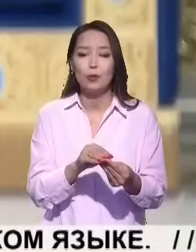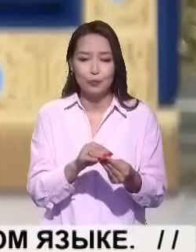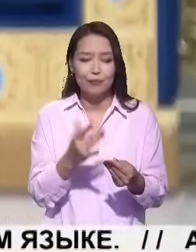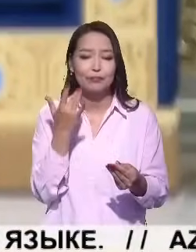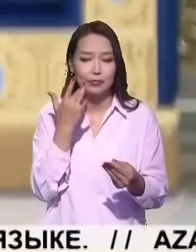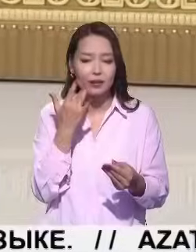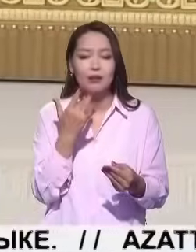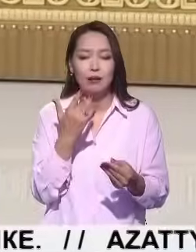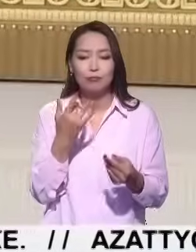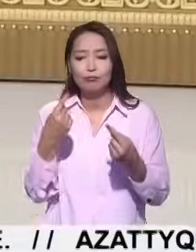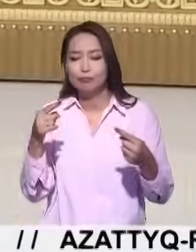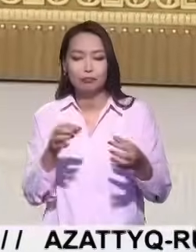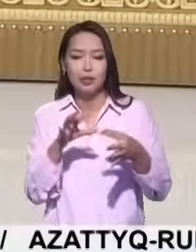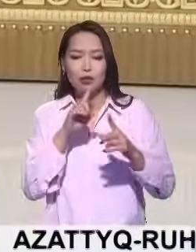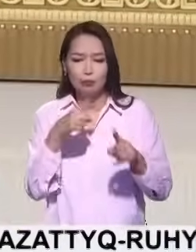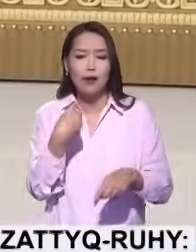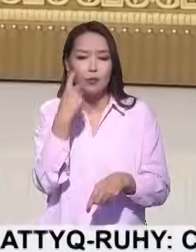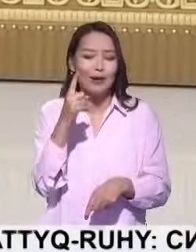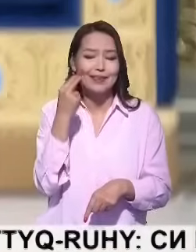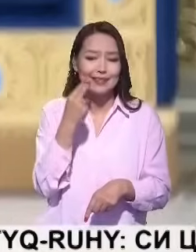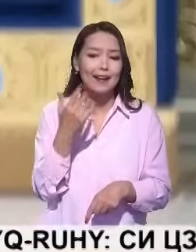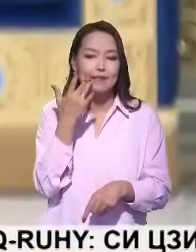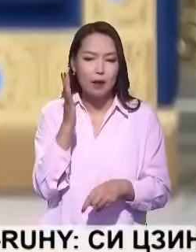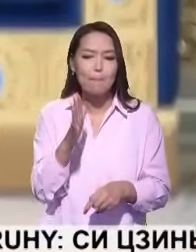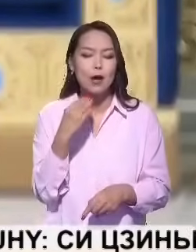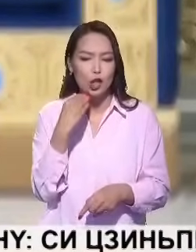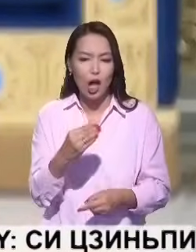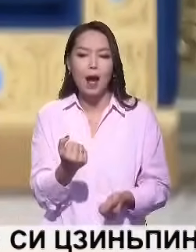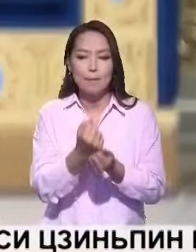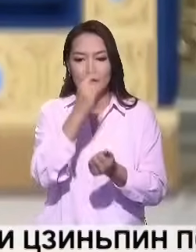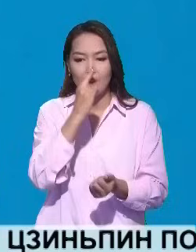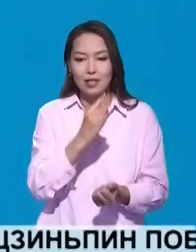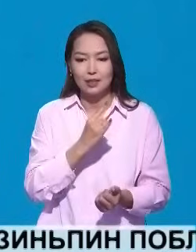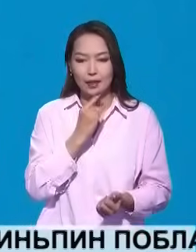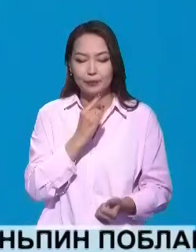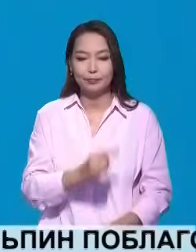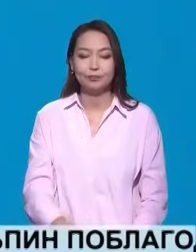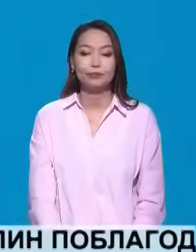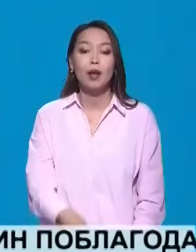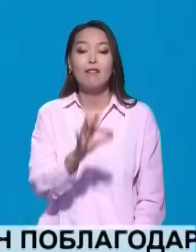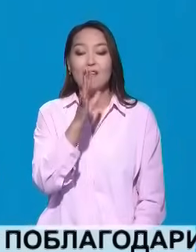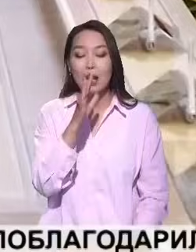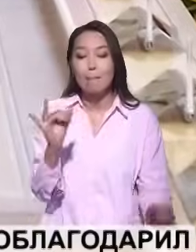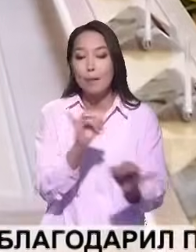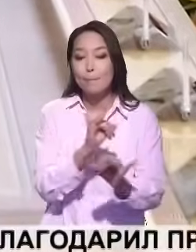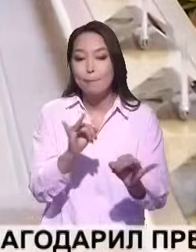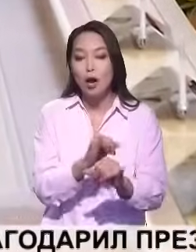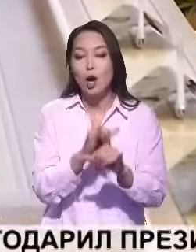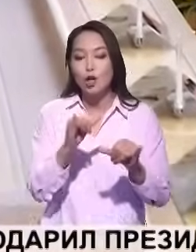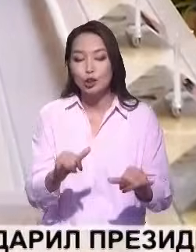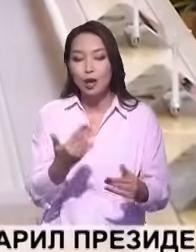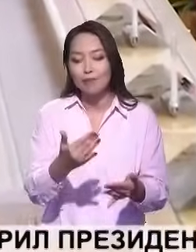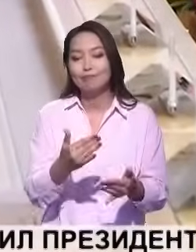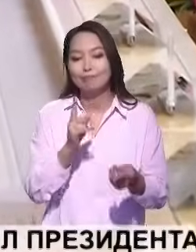конъюнктурным влияниям. Заверяю вас, что Китай всегда будет надежной опорой Казахстану». Во время переговоров в расширенном составе